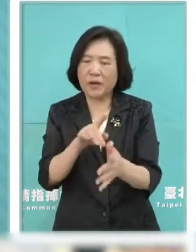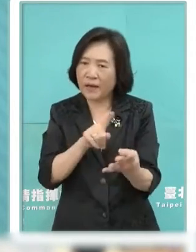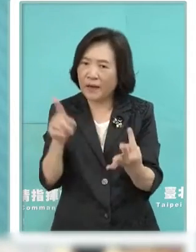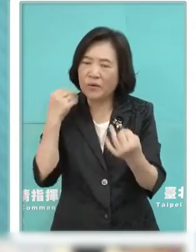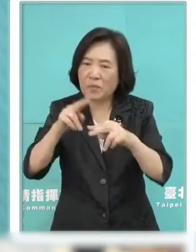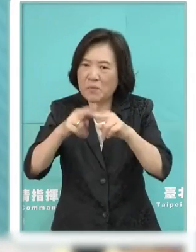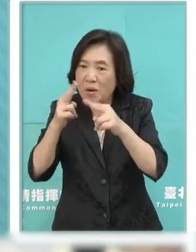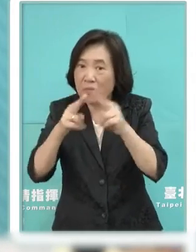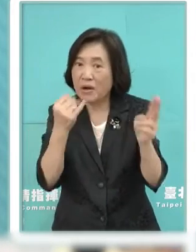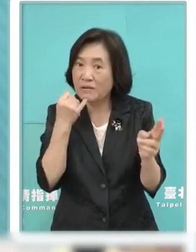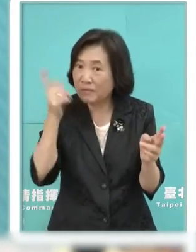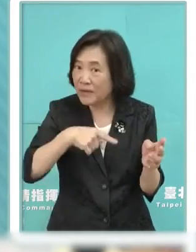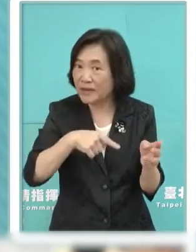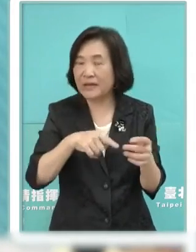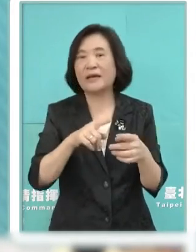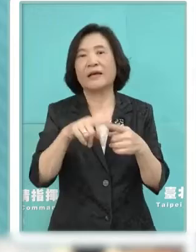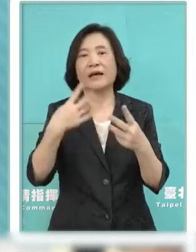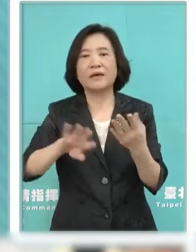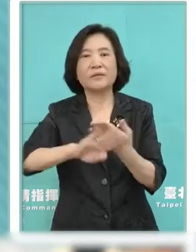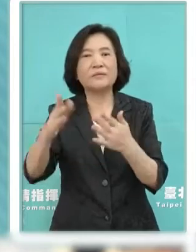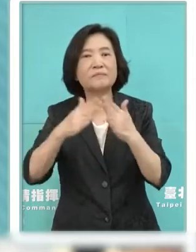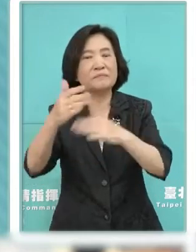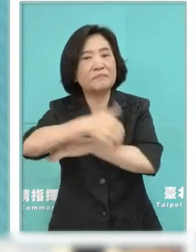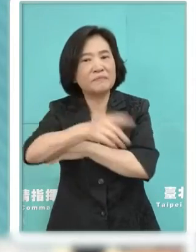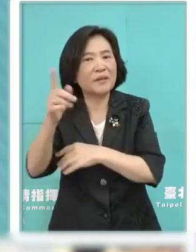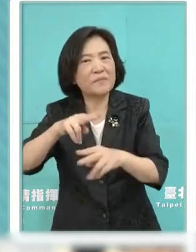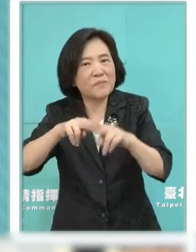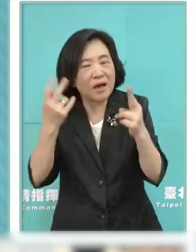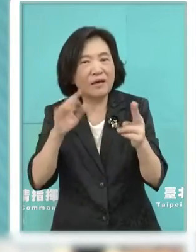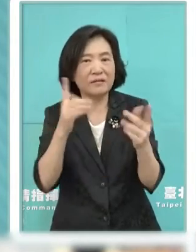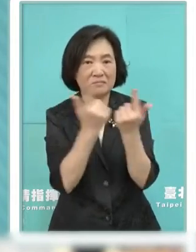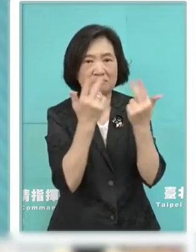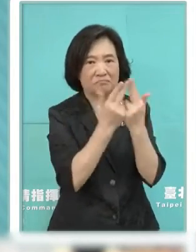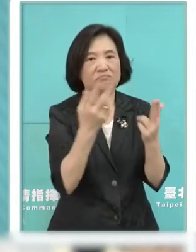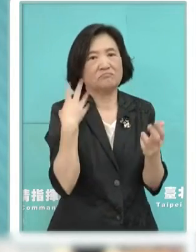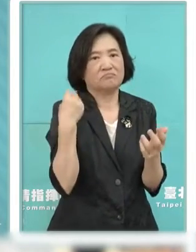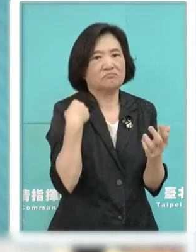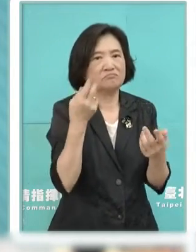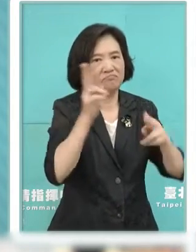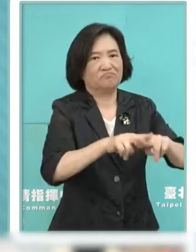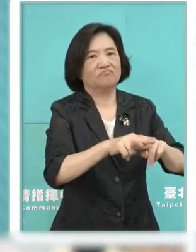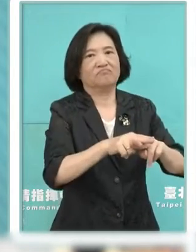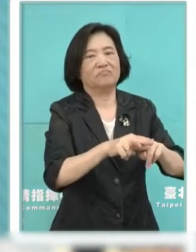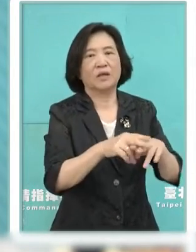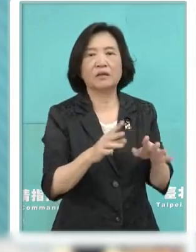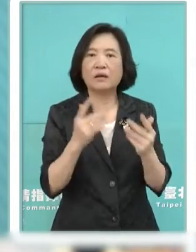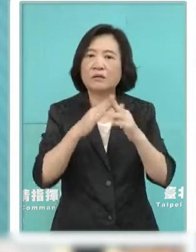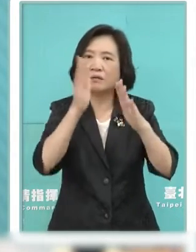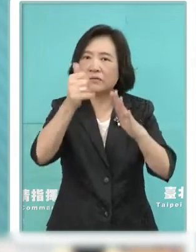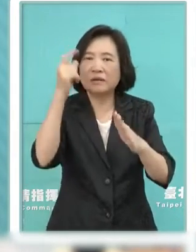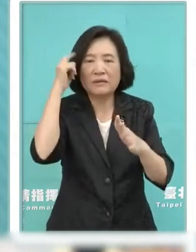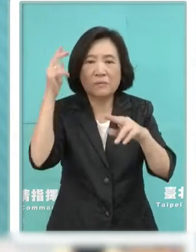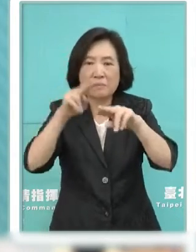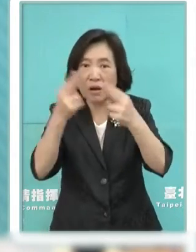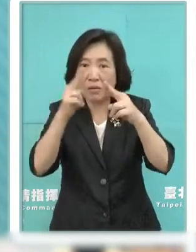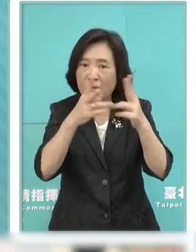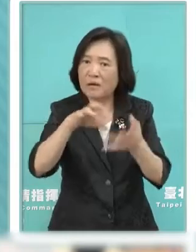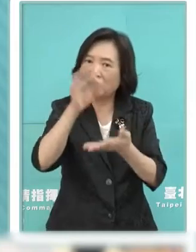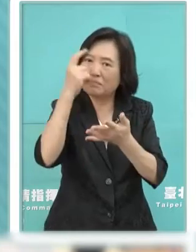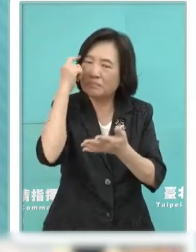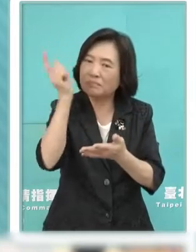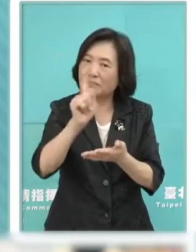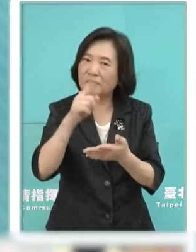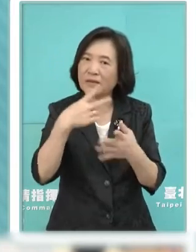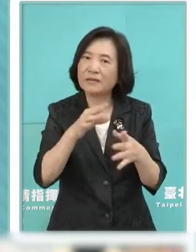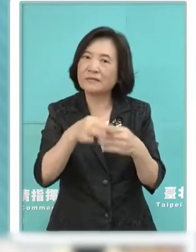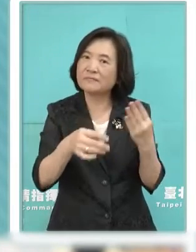微解封的做法，也有人提出各县市微解封，但双北市应该暂缓。请问市长对于解封的方向和建议，